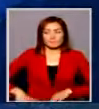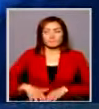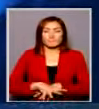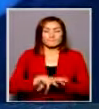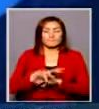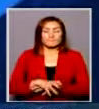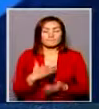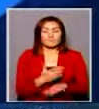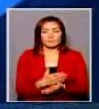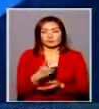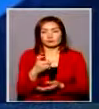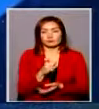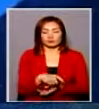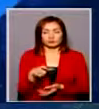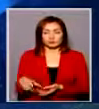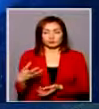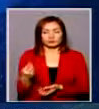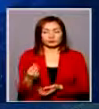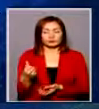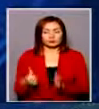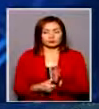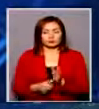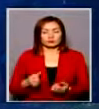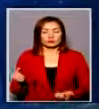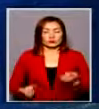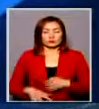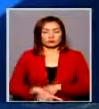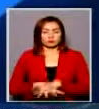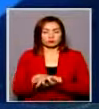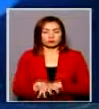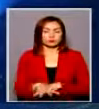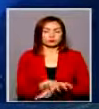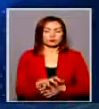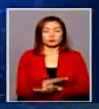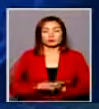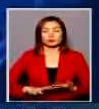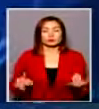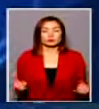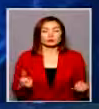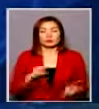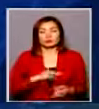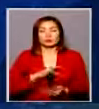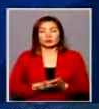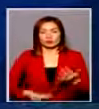откачки воды задействовано около 100 сотрудников и около 60 единиц техники. В настоящее время